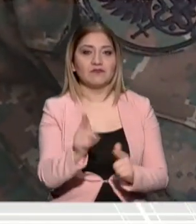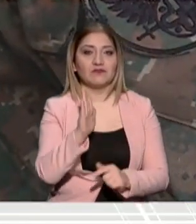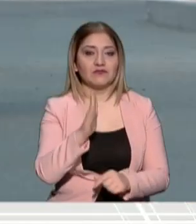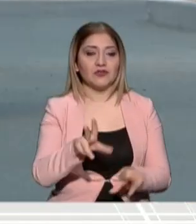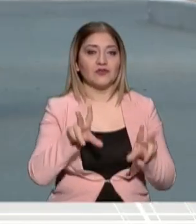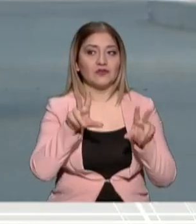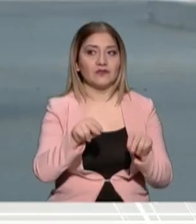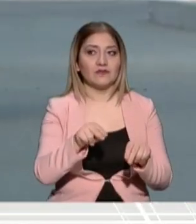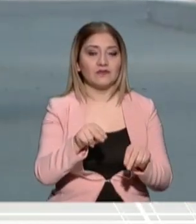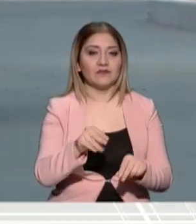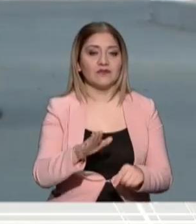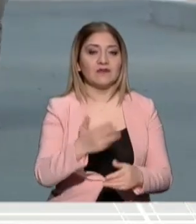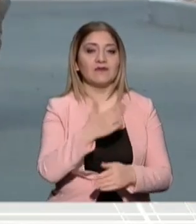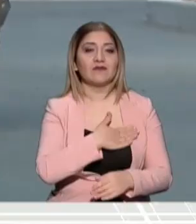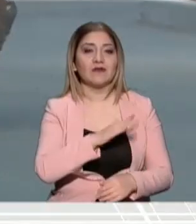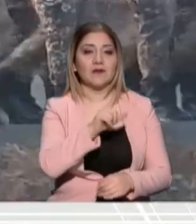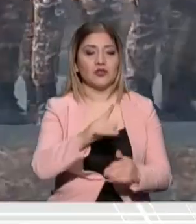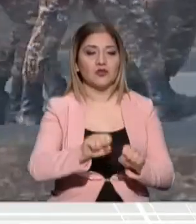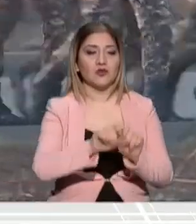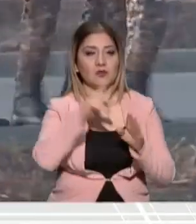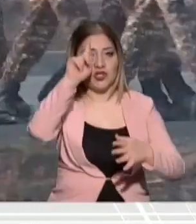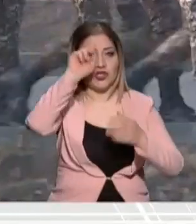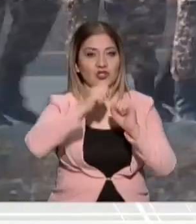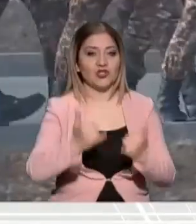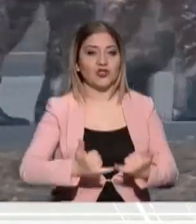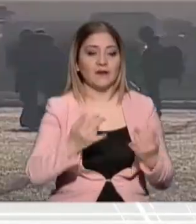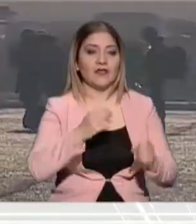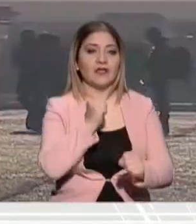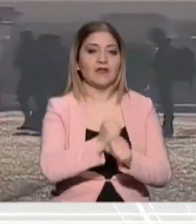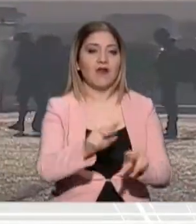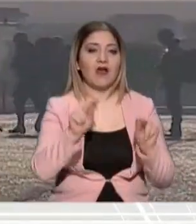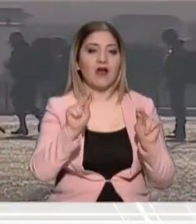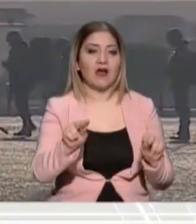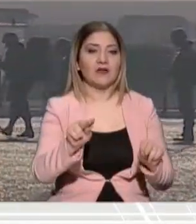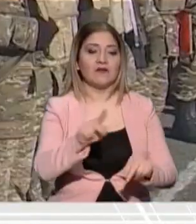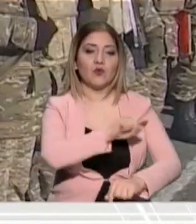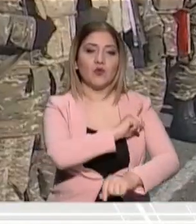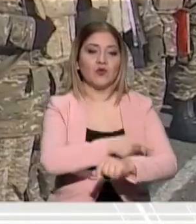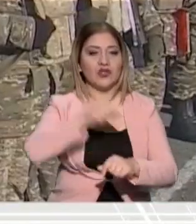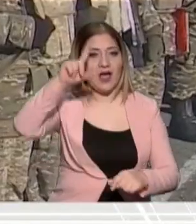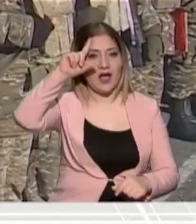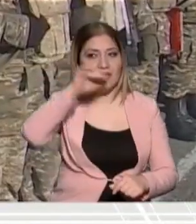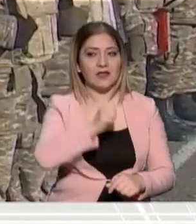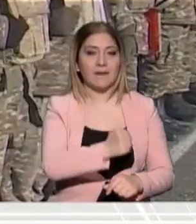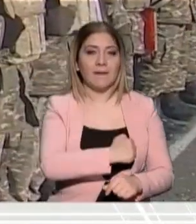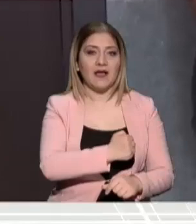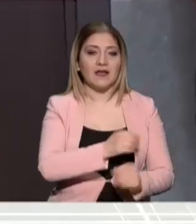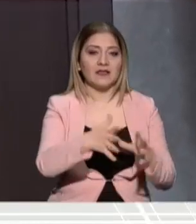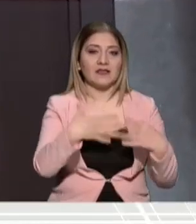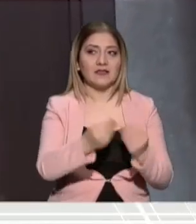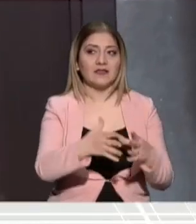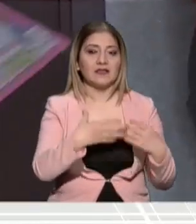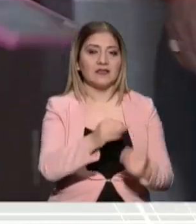Թադևոսյանն հավելելով. «Հանուն ընկածների սուրբ հիշատակի պետք է կերտել արդար ու ուժեղ Հայաստան, որտեղ բանակը յուրաքանչյուր